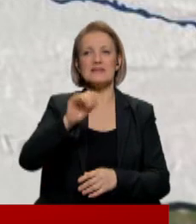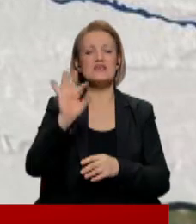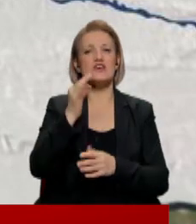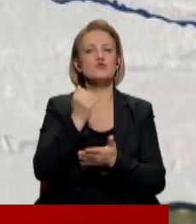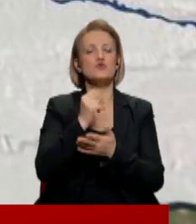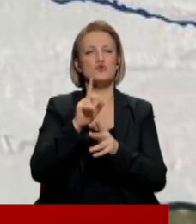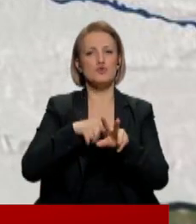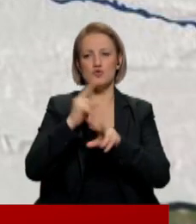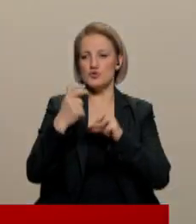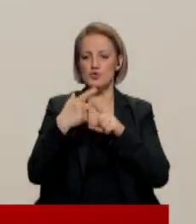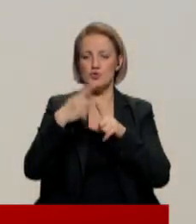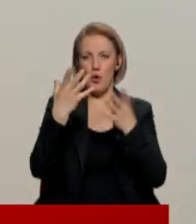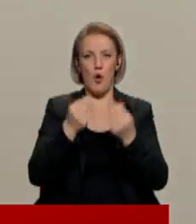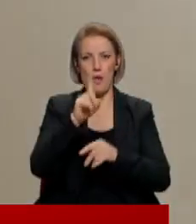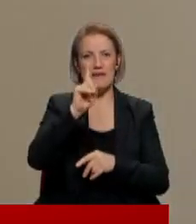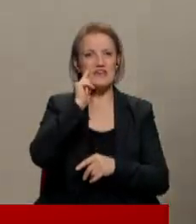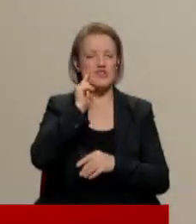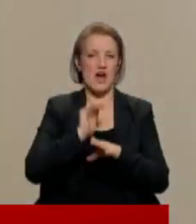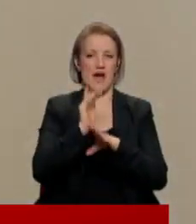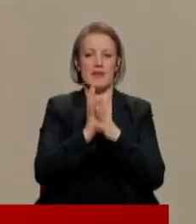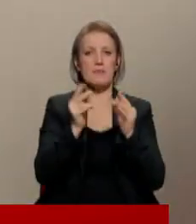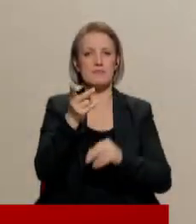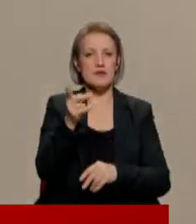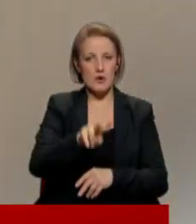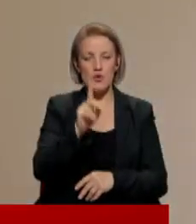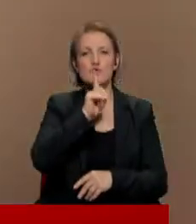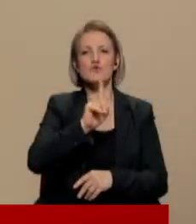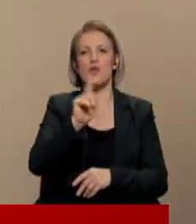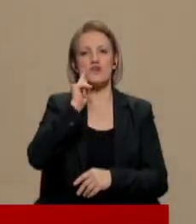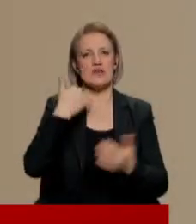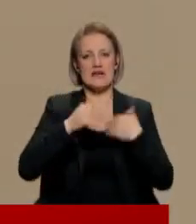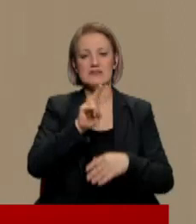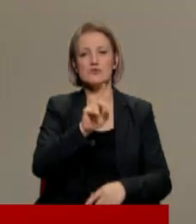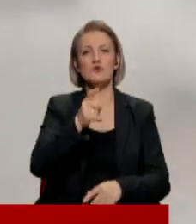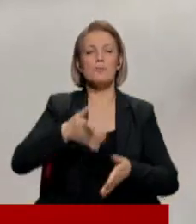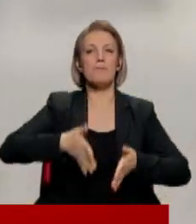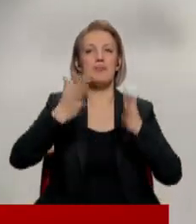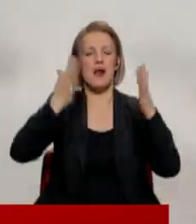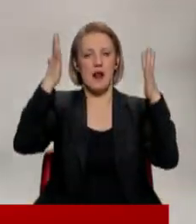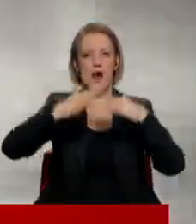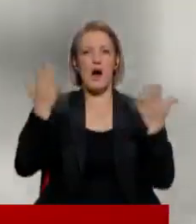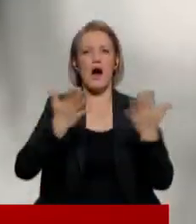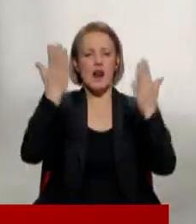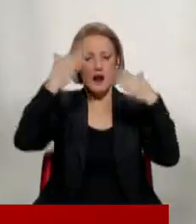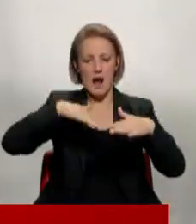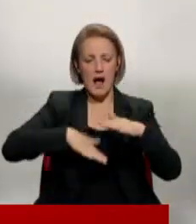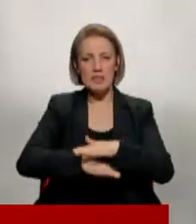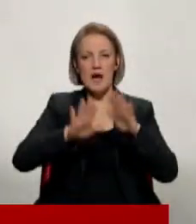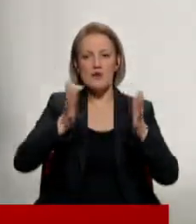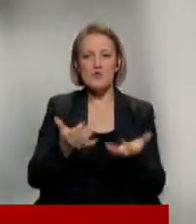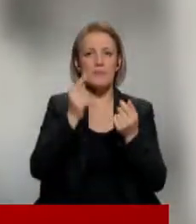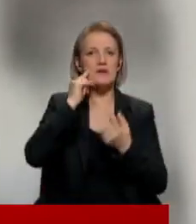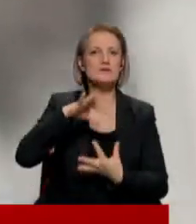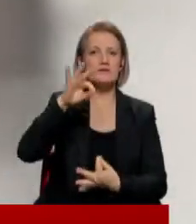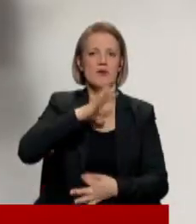yurt olan sarsıntıda bir kişi hayatını kaybetti, 110 kişi yaralandı. 29 bina çöktü, hala enkaz altında kurtarılmayı